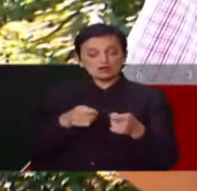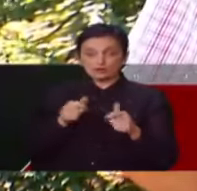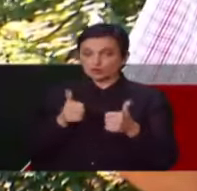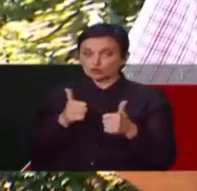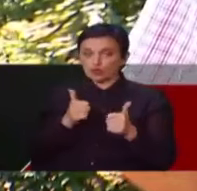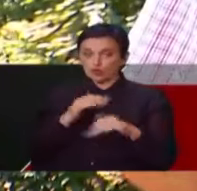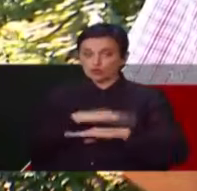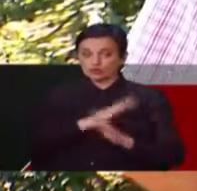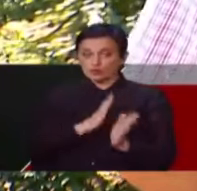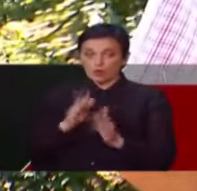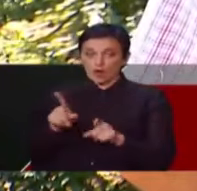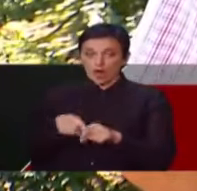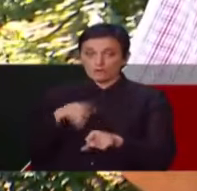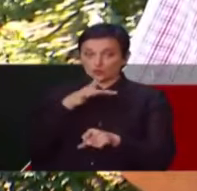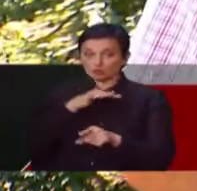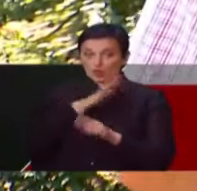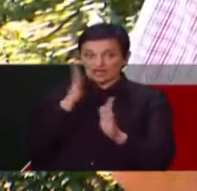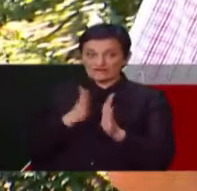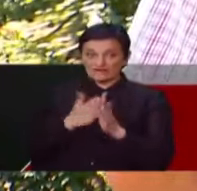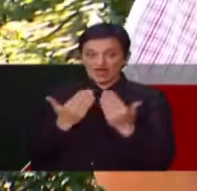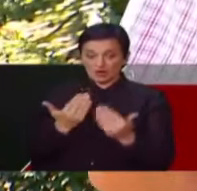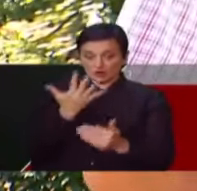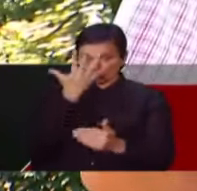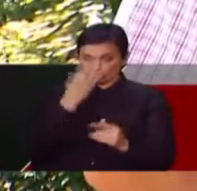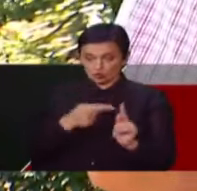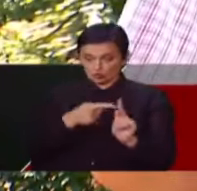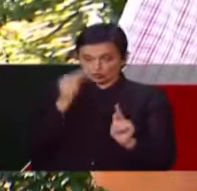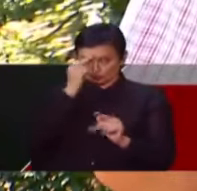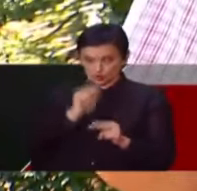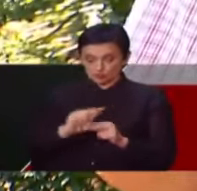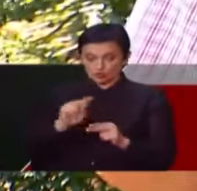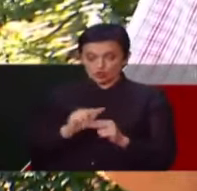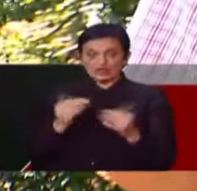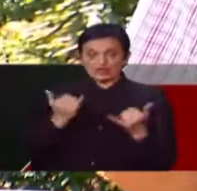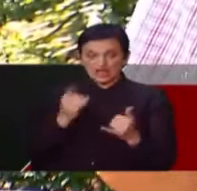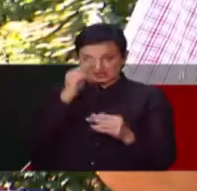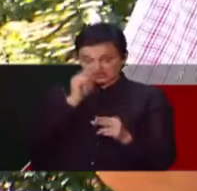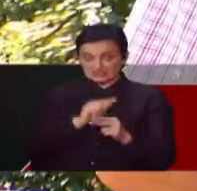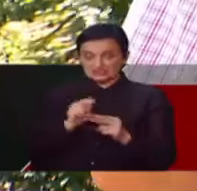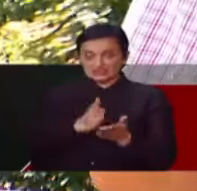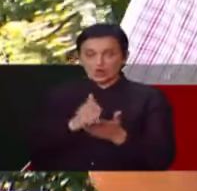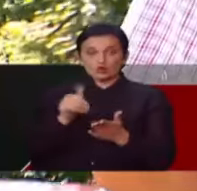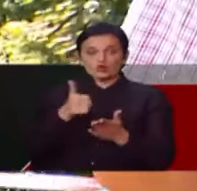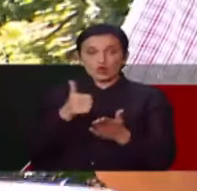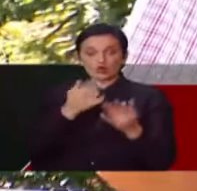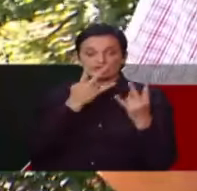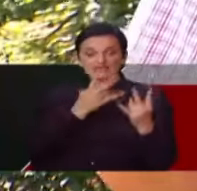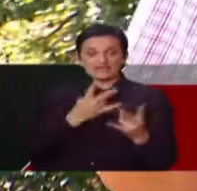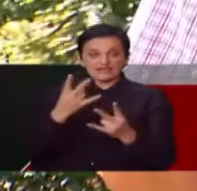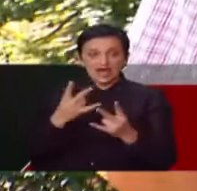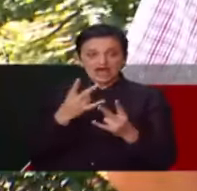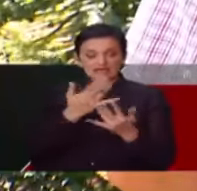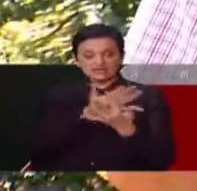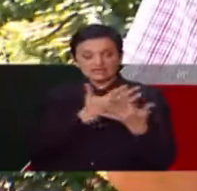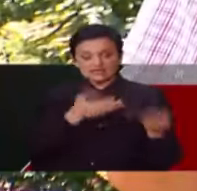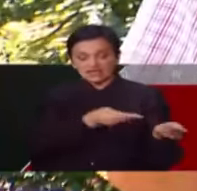უნდა მოვიქცეთ ამ დროს. Ამ ყველაფერს მიეძღვნა ეს ხუთდღიანი კურსი. Დღეს კი გავიარეთ სწავლება, თუ როგორ გამოვიტანოთ დაზიანებული